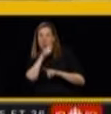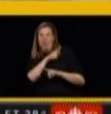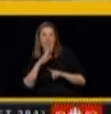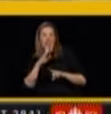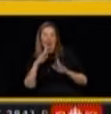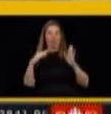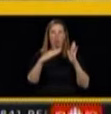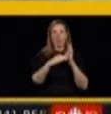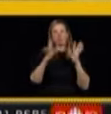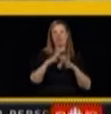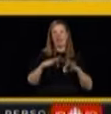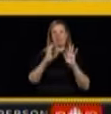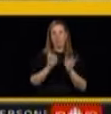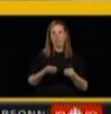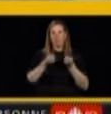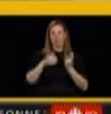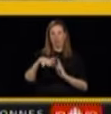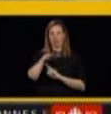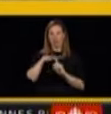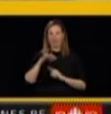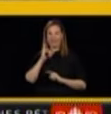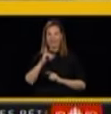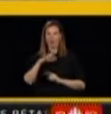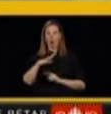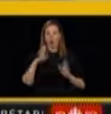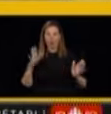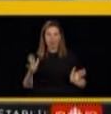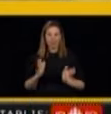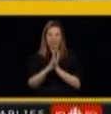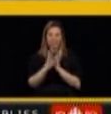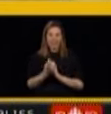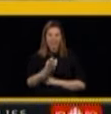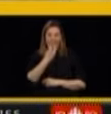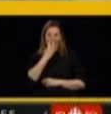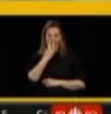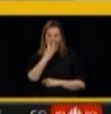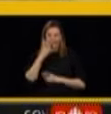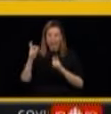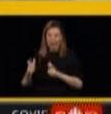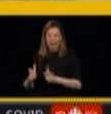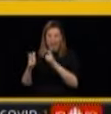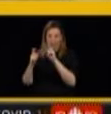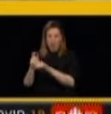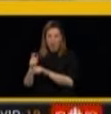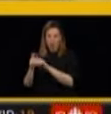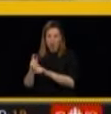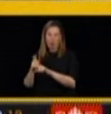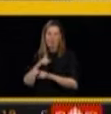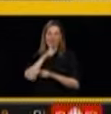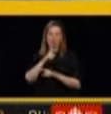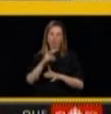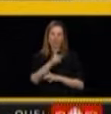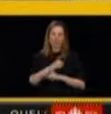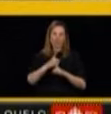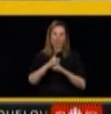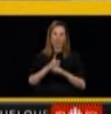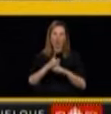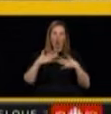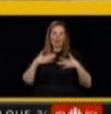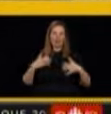mais s'il y a une menace appréhendée dans l'établissement ou dans cette résidence-là, bien, le directeur pourrait l'obliger à être